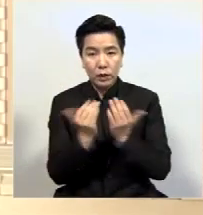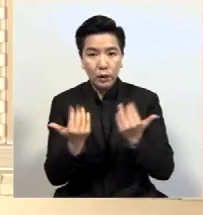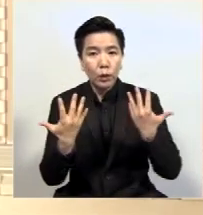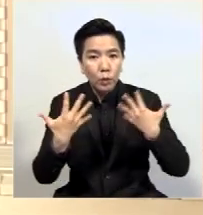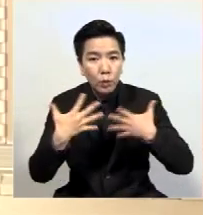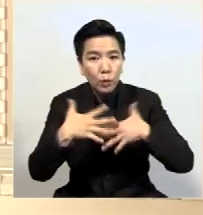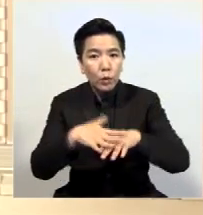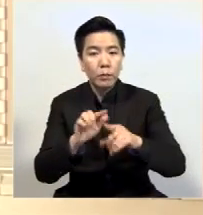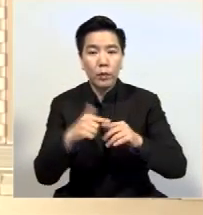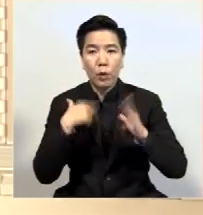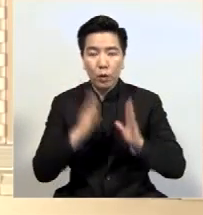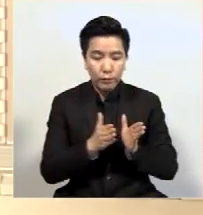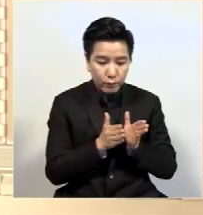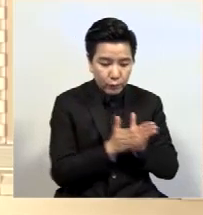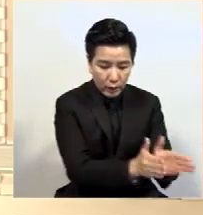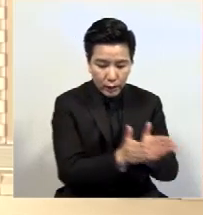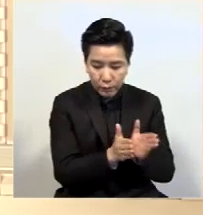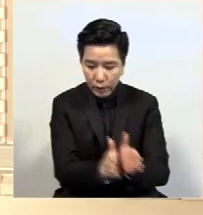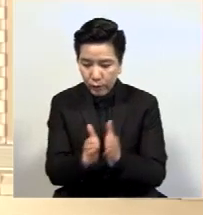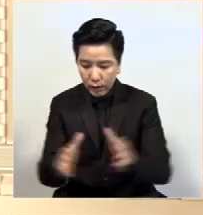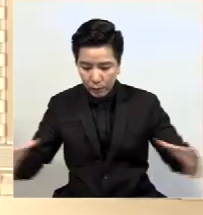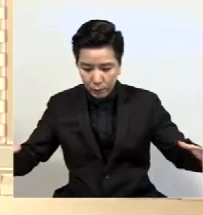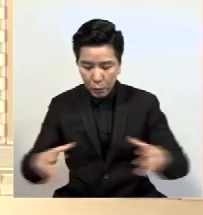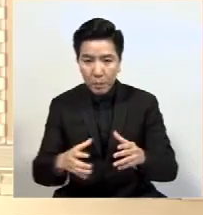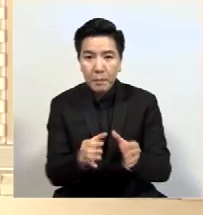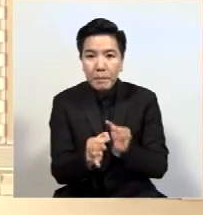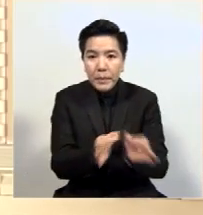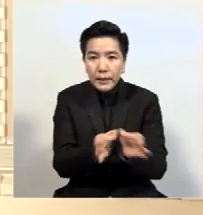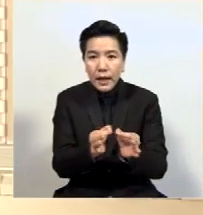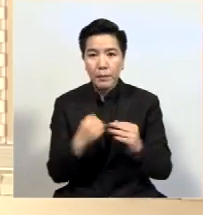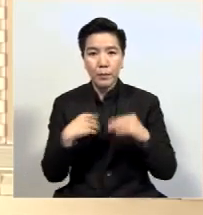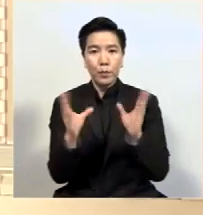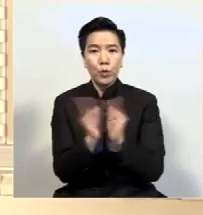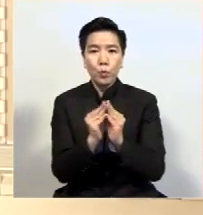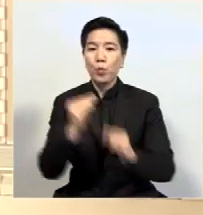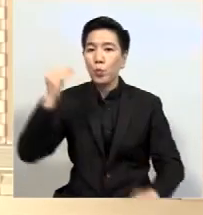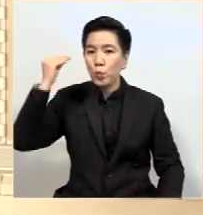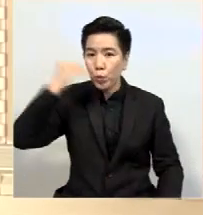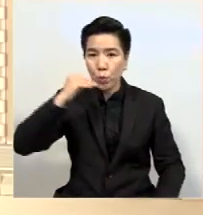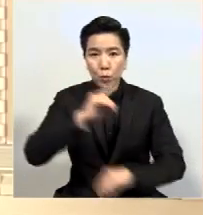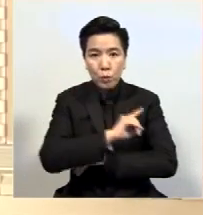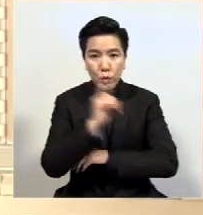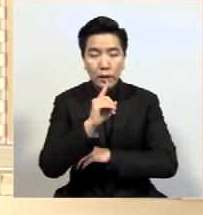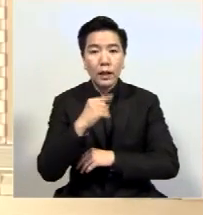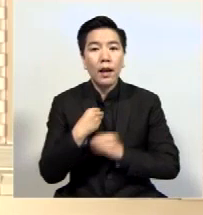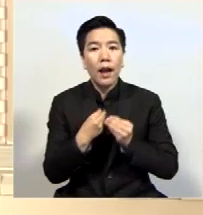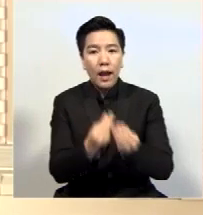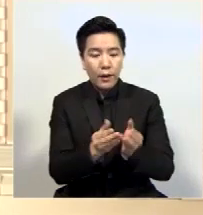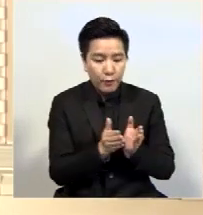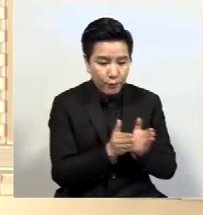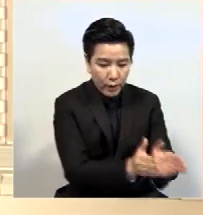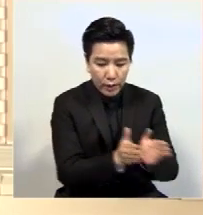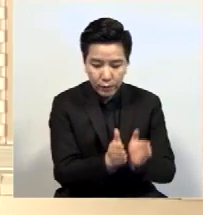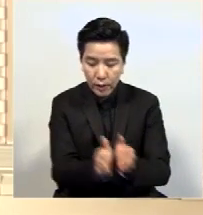มทั้งมีทีมงานจากทุกภาคส่วนจะเป็นคณะที่ปรึกษามีการประชุมร่วมกันทุกวันทั้งนี้ก็เพื่อให้ทุกฝ่าย